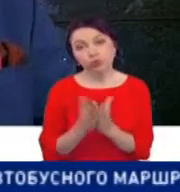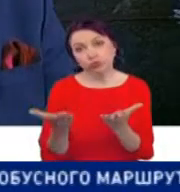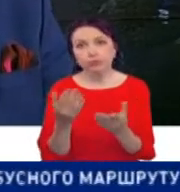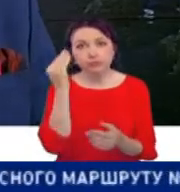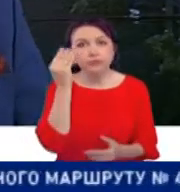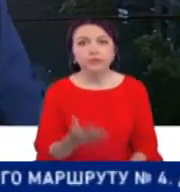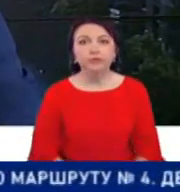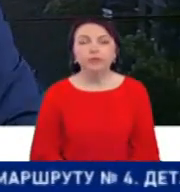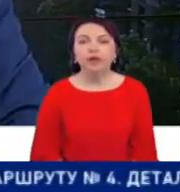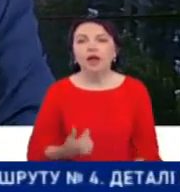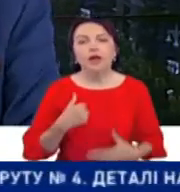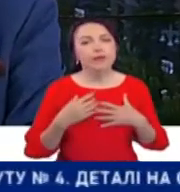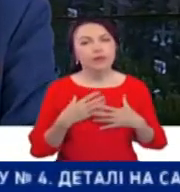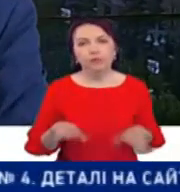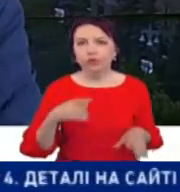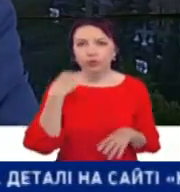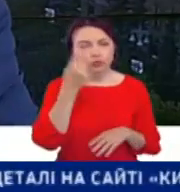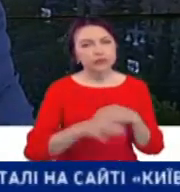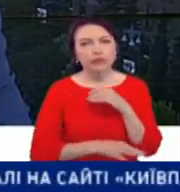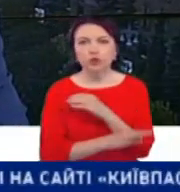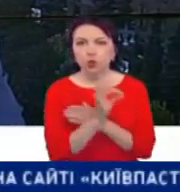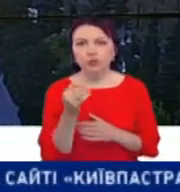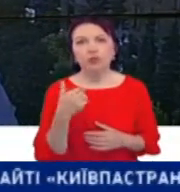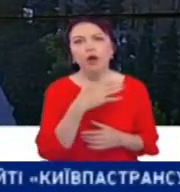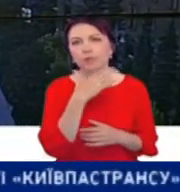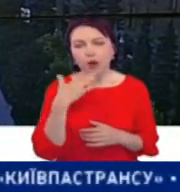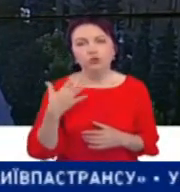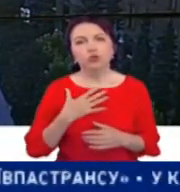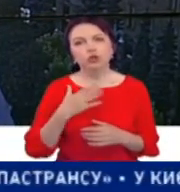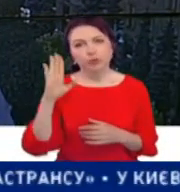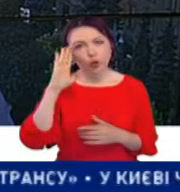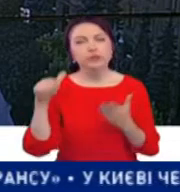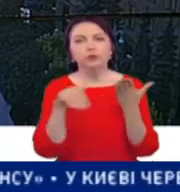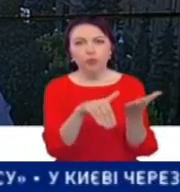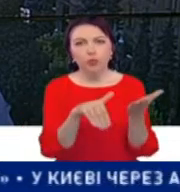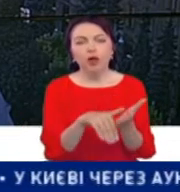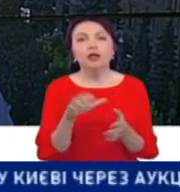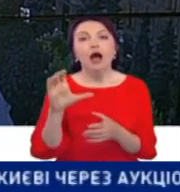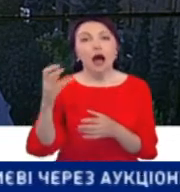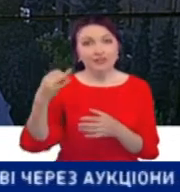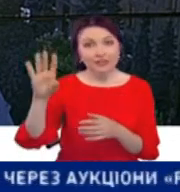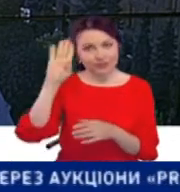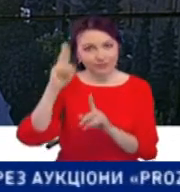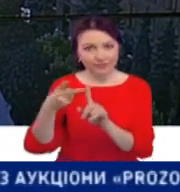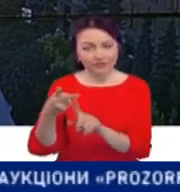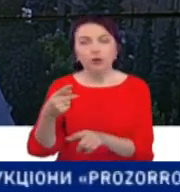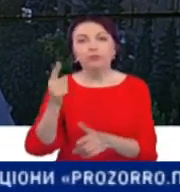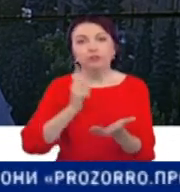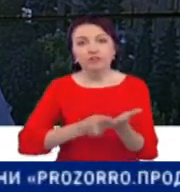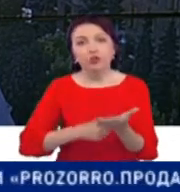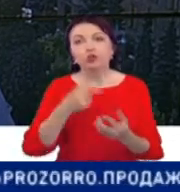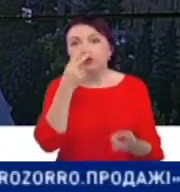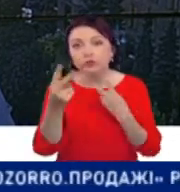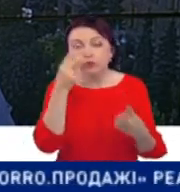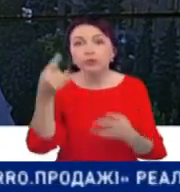коментар. Я не був особисто на сході, хоча багато допомагали нашим хлопцям, але я думаю, що Сергій підтвердить, що те, що ми дивимося по